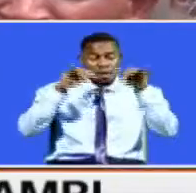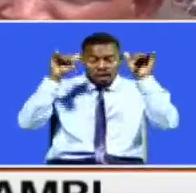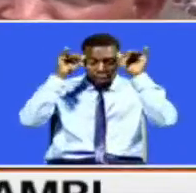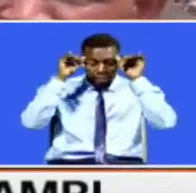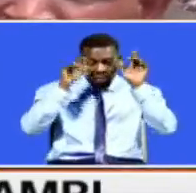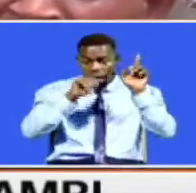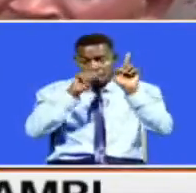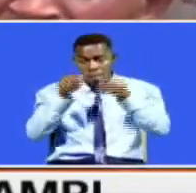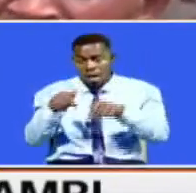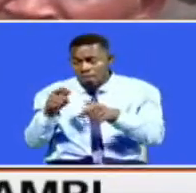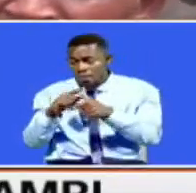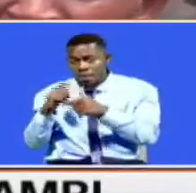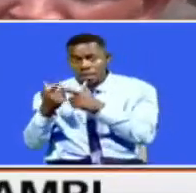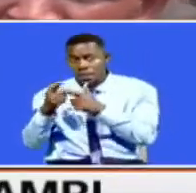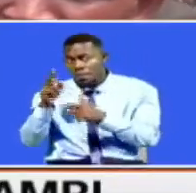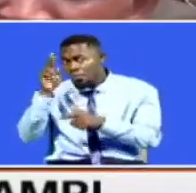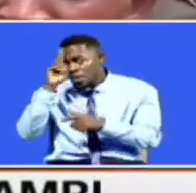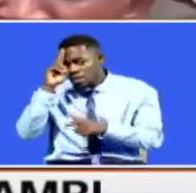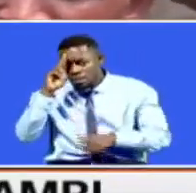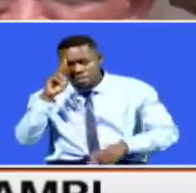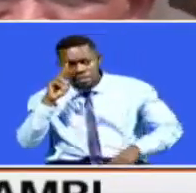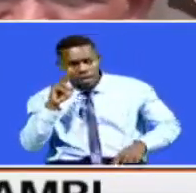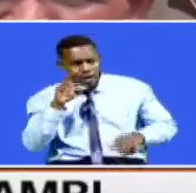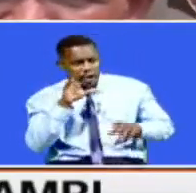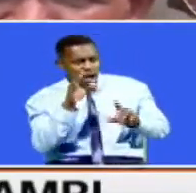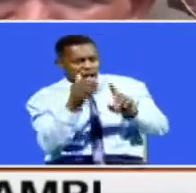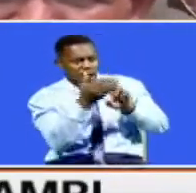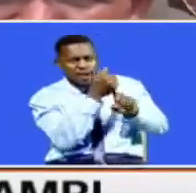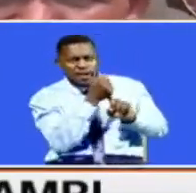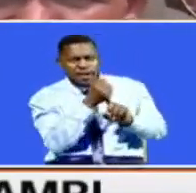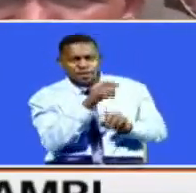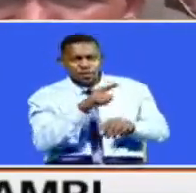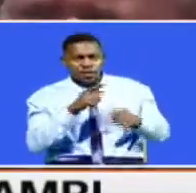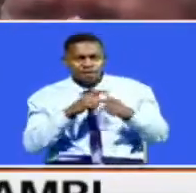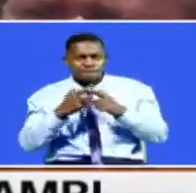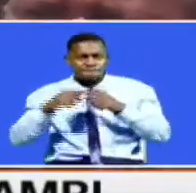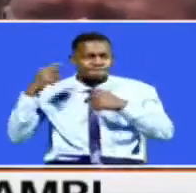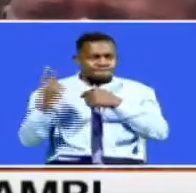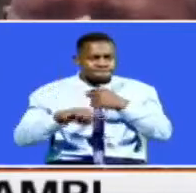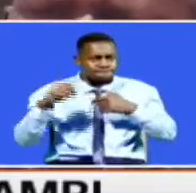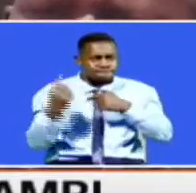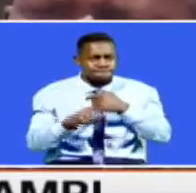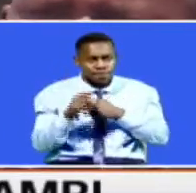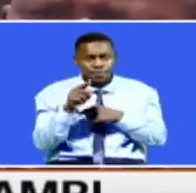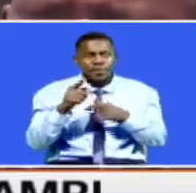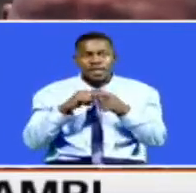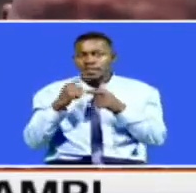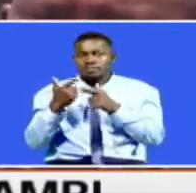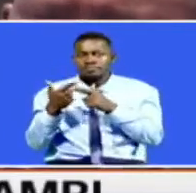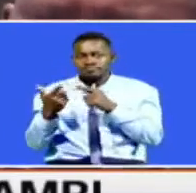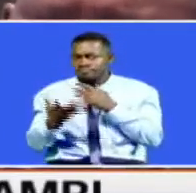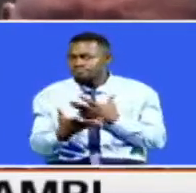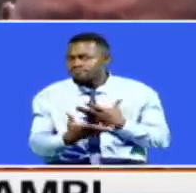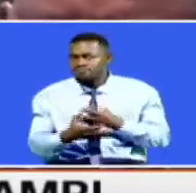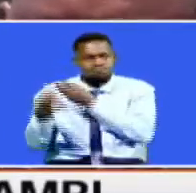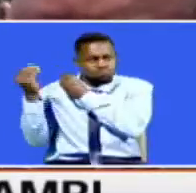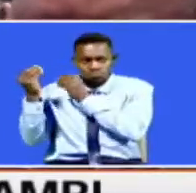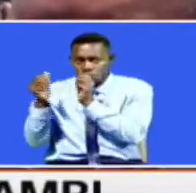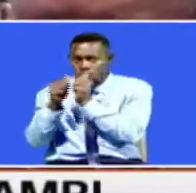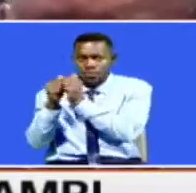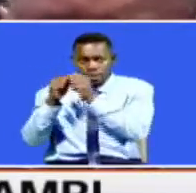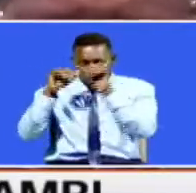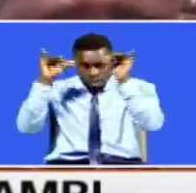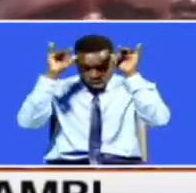wanachukua ng'ombe, wakipata mtu anachunga ng'ombe, wanapiga yeye, wanapeleka ng'ombe. This is an organized, a choreographed move by some few